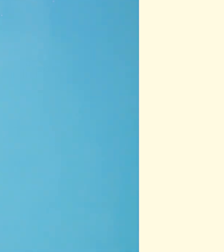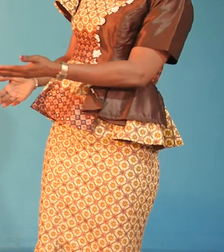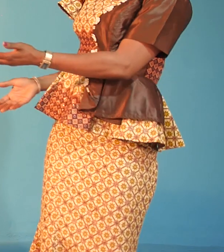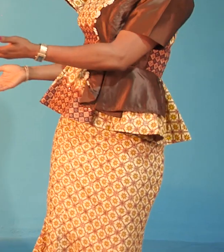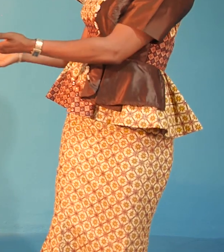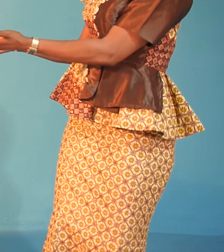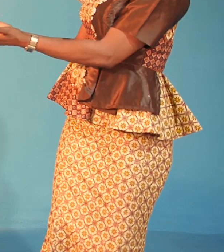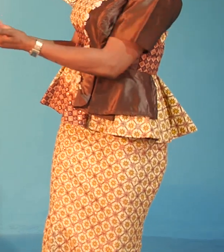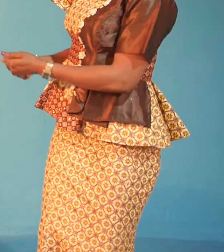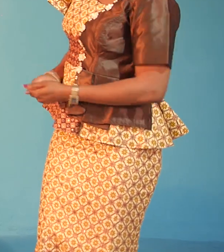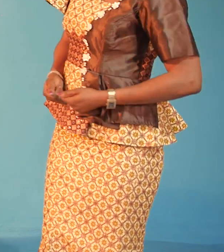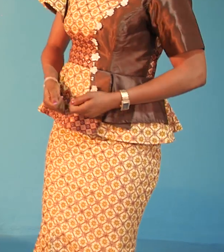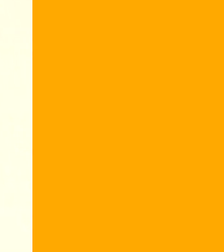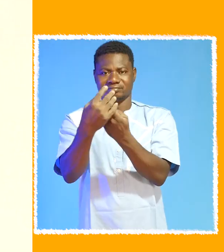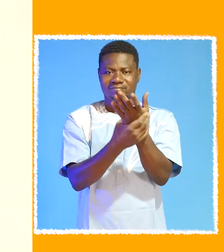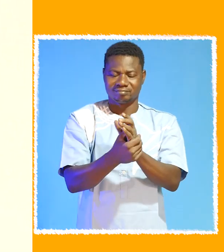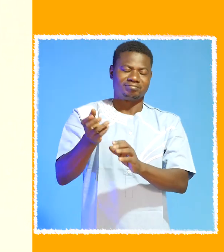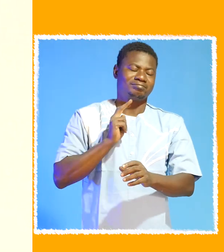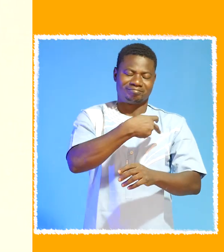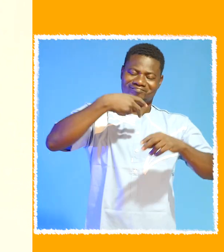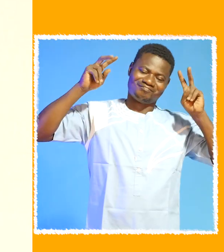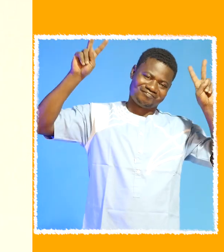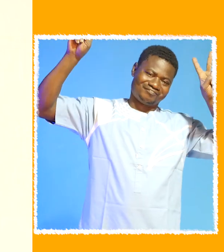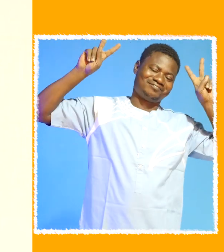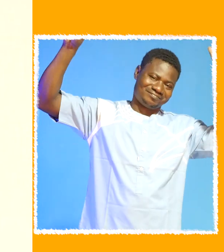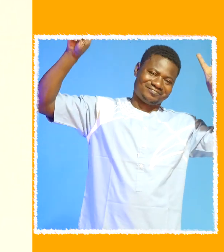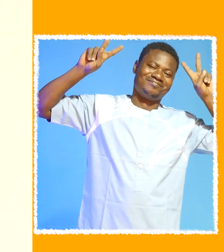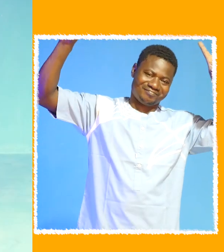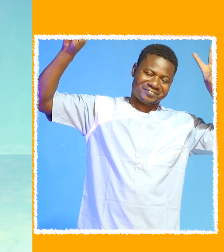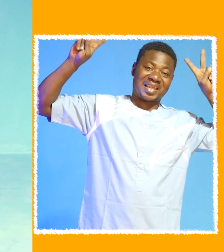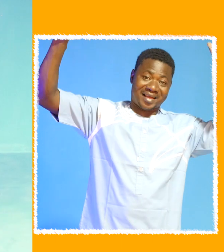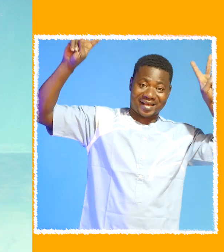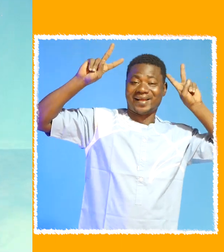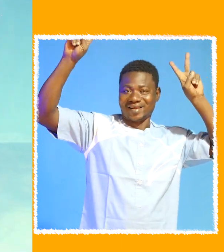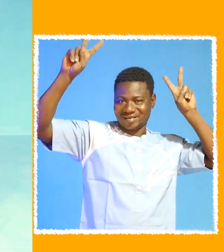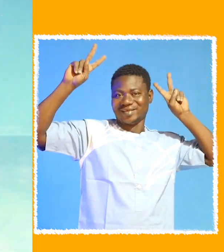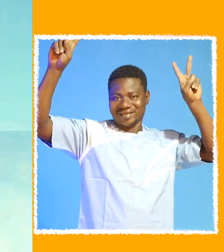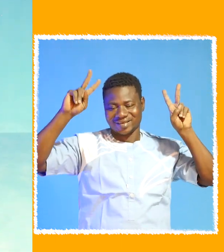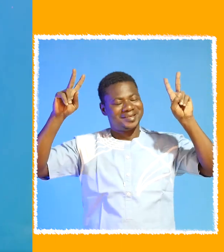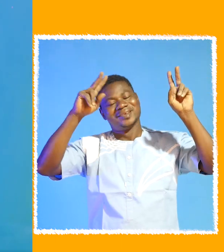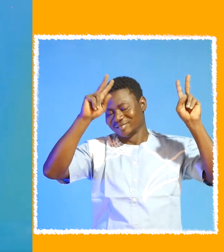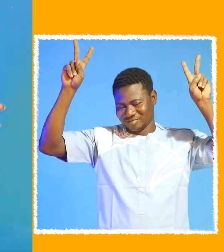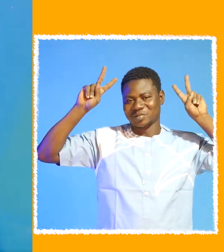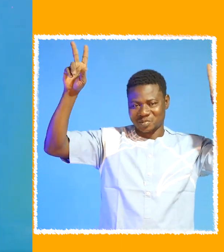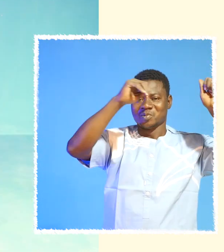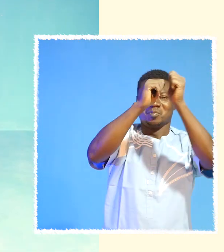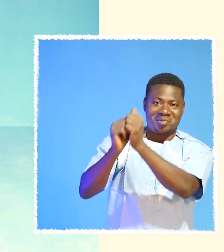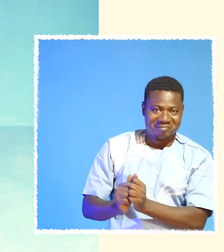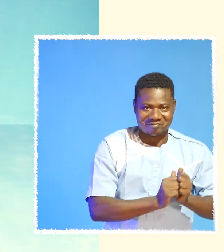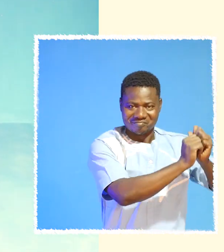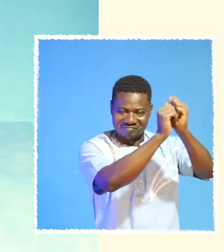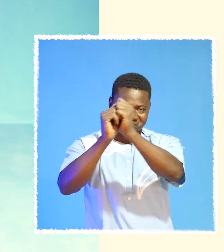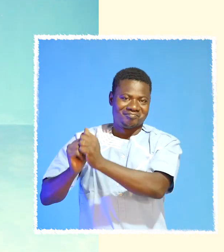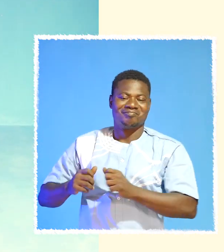c'est Lave-toi les mains Coute-toi le nez Évite les comptes à cuisine Pour la